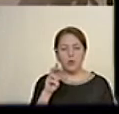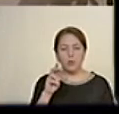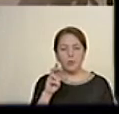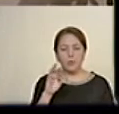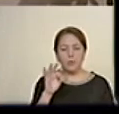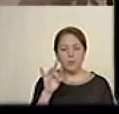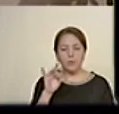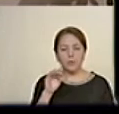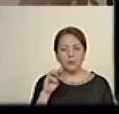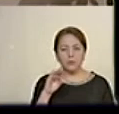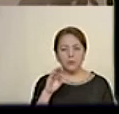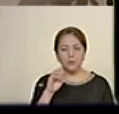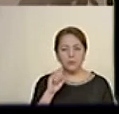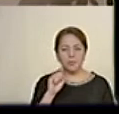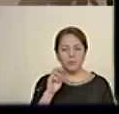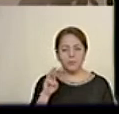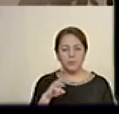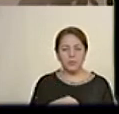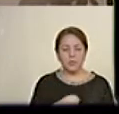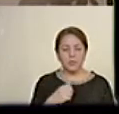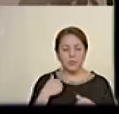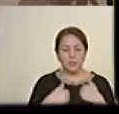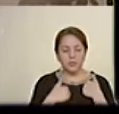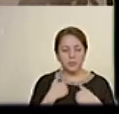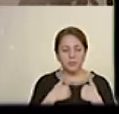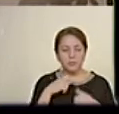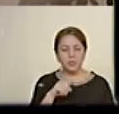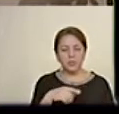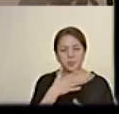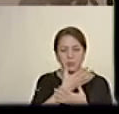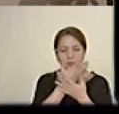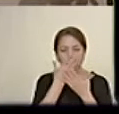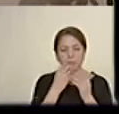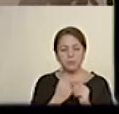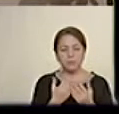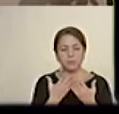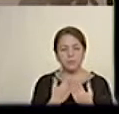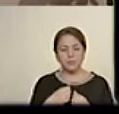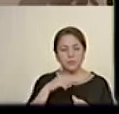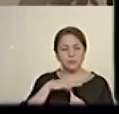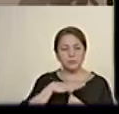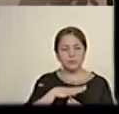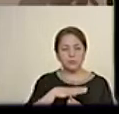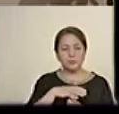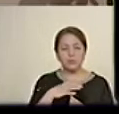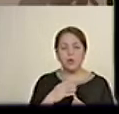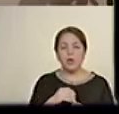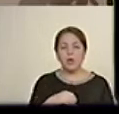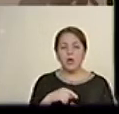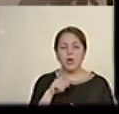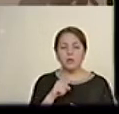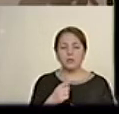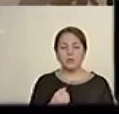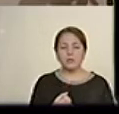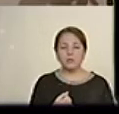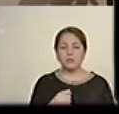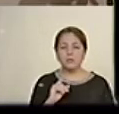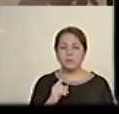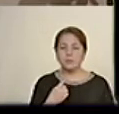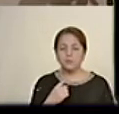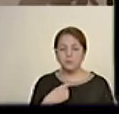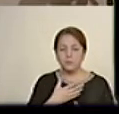Торопясь, она забыла взять с собой зонтик. Она забыла взять зонтик по какой причине? Торопясь. В